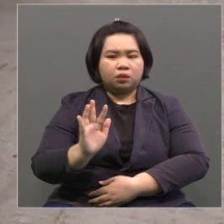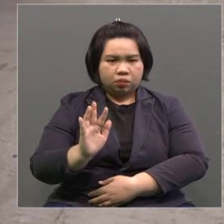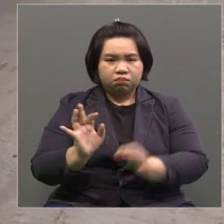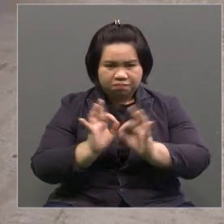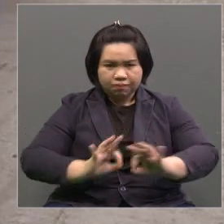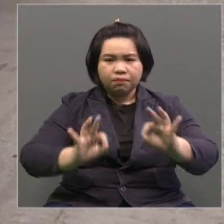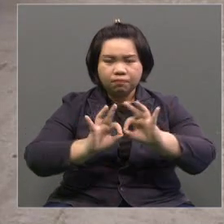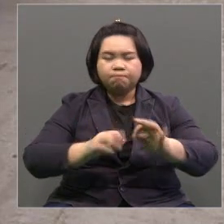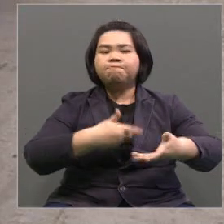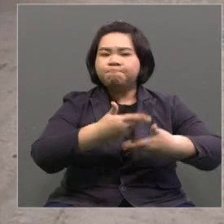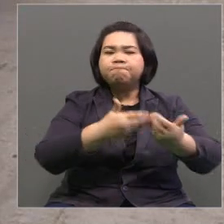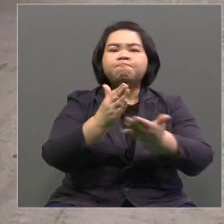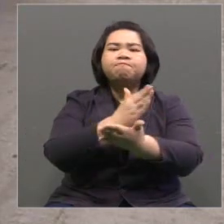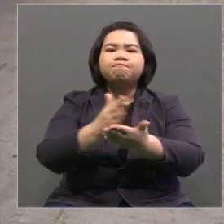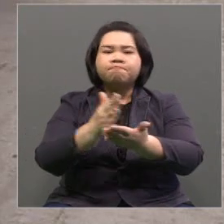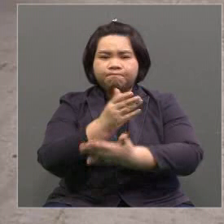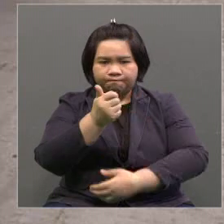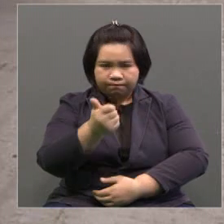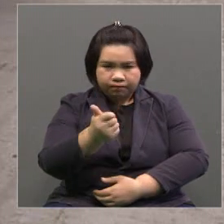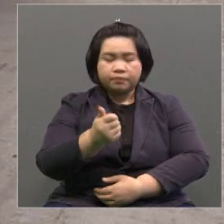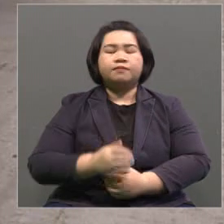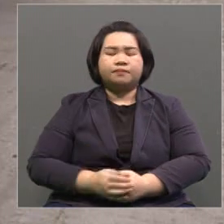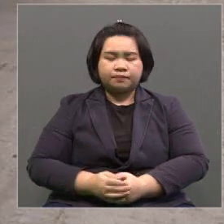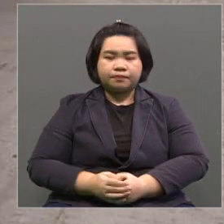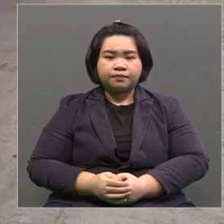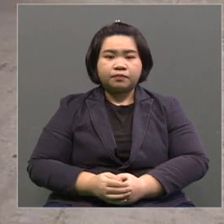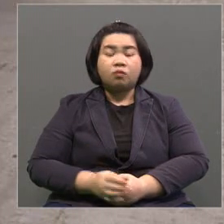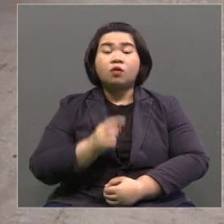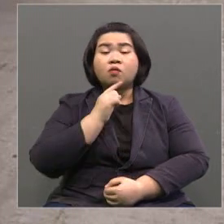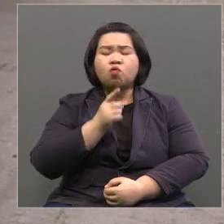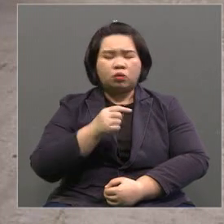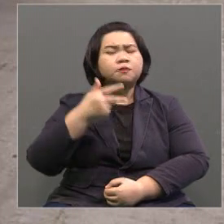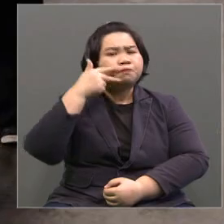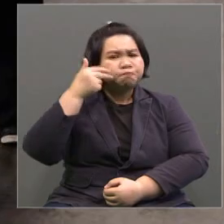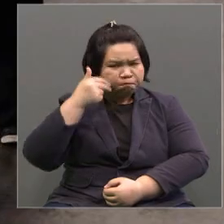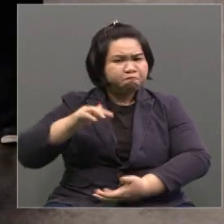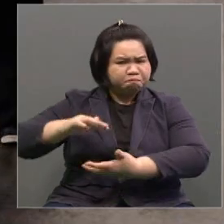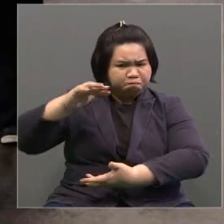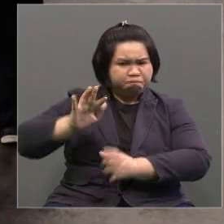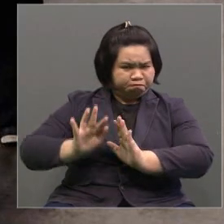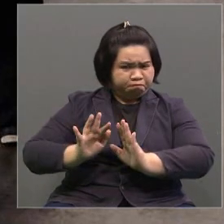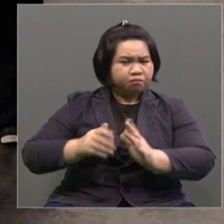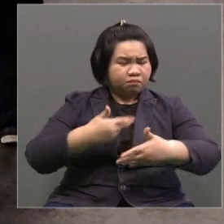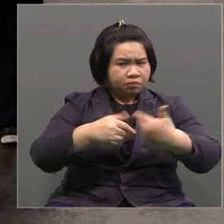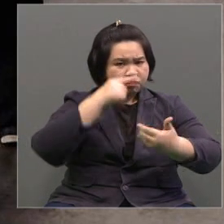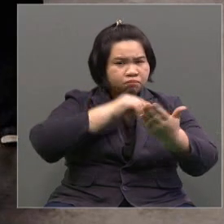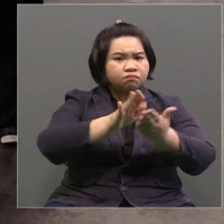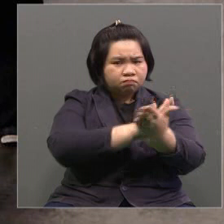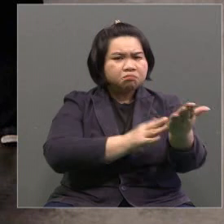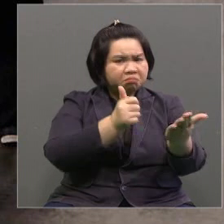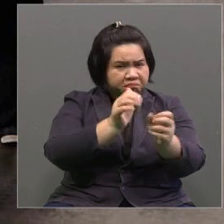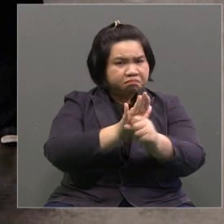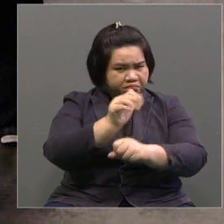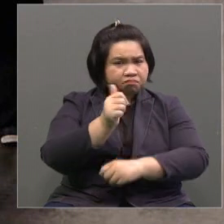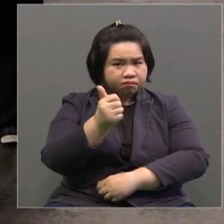มีจำหน่ายอย่างทั่วถึงนะคะแล้วก็ขอให้เชื่อมั่นว่าปริมาณสินค้ามีเพียงพอต่อความต้องการบริโภคภายในประเทศแน่นอน